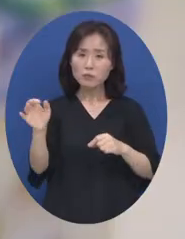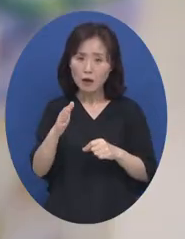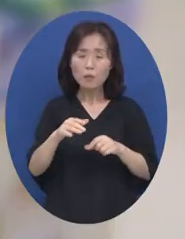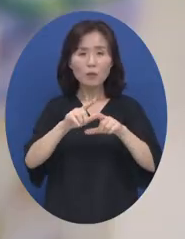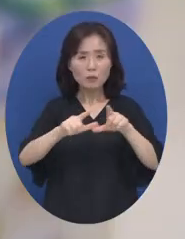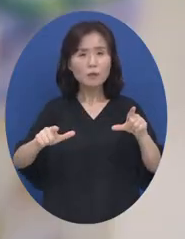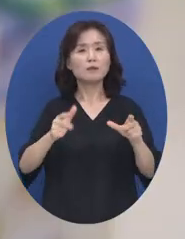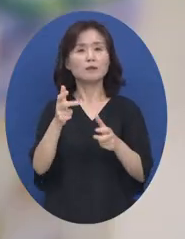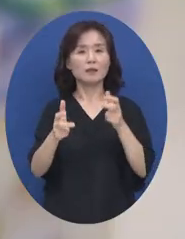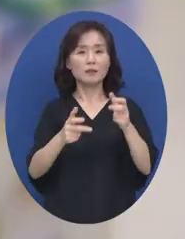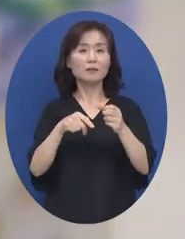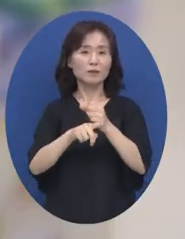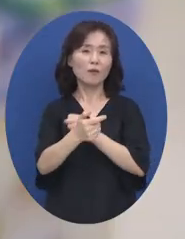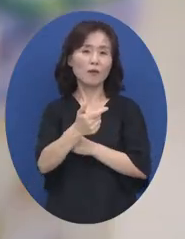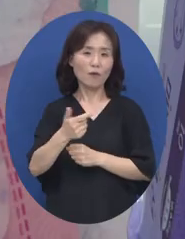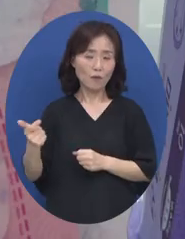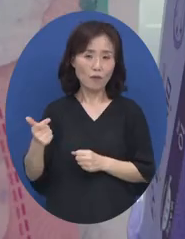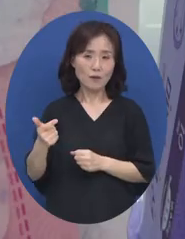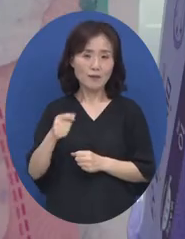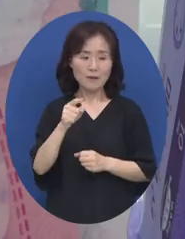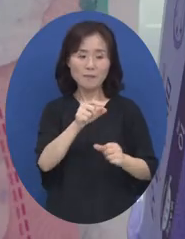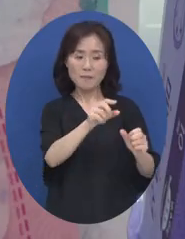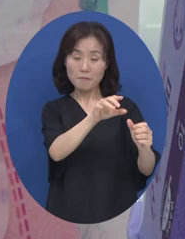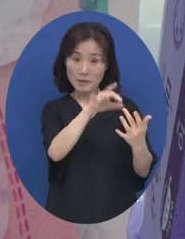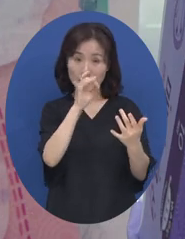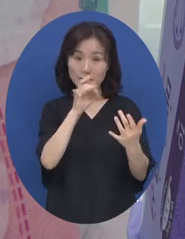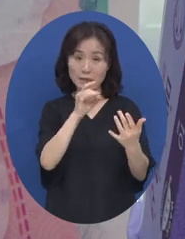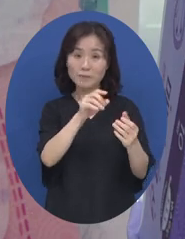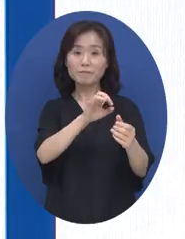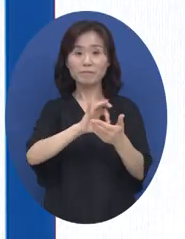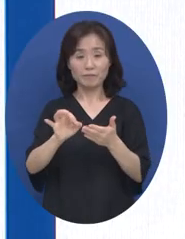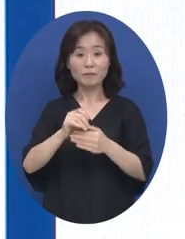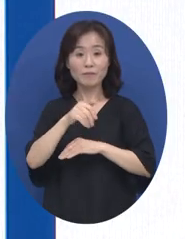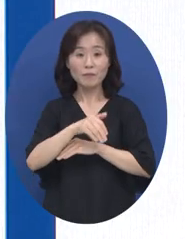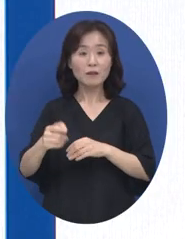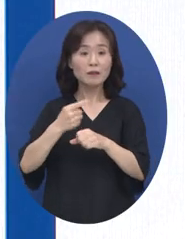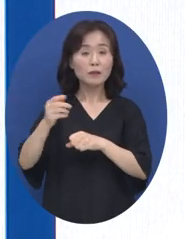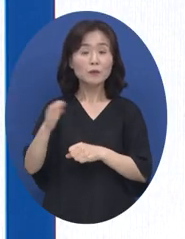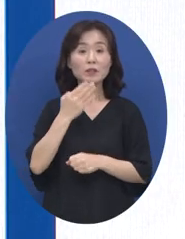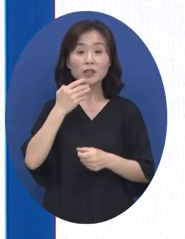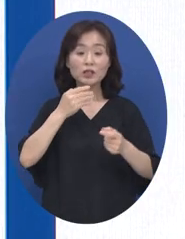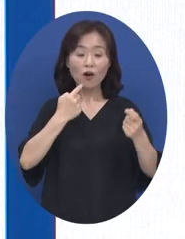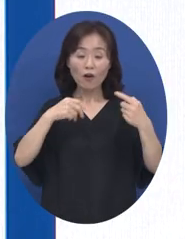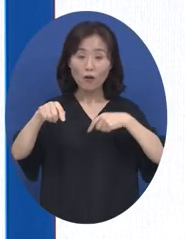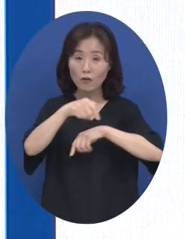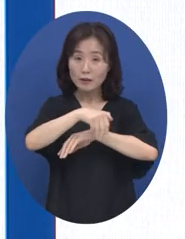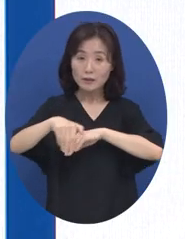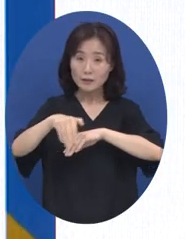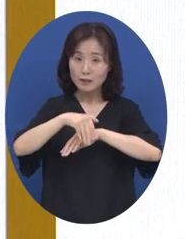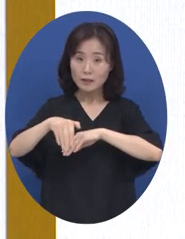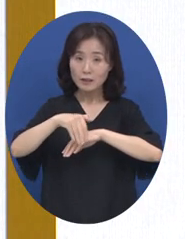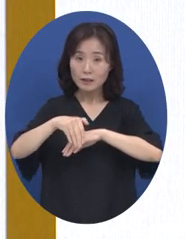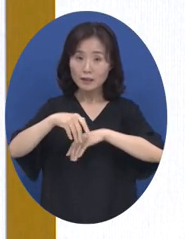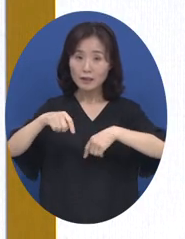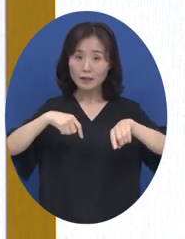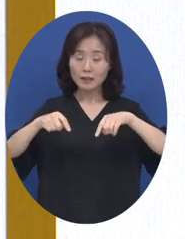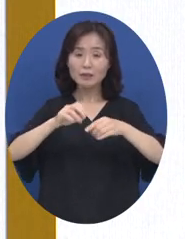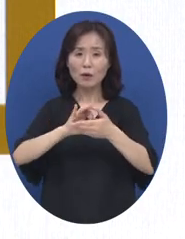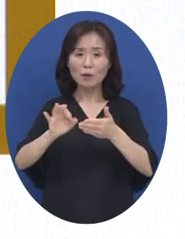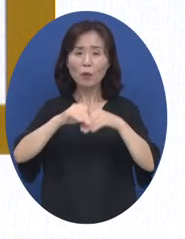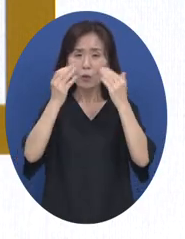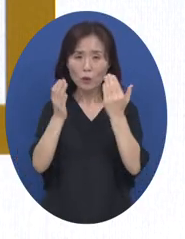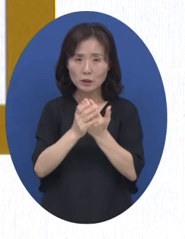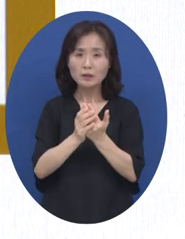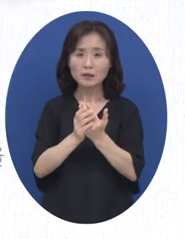사업이 그래서 의미가 크다며 이를 채택했습니다. 내년부터 이 정책을 시행하는 모든 시군에